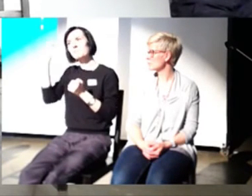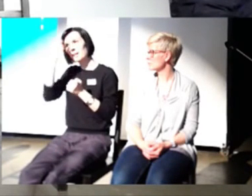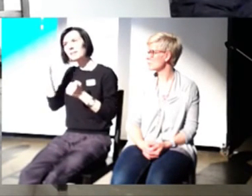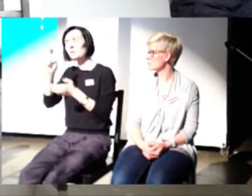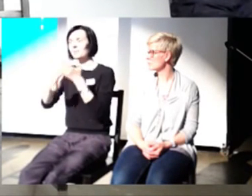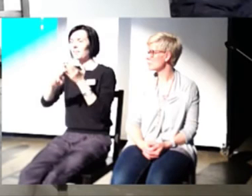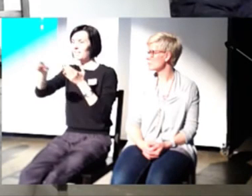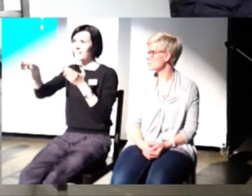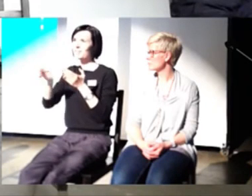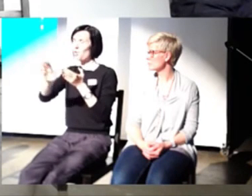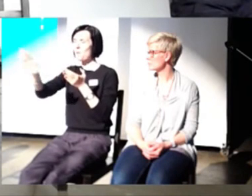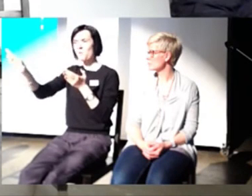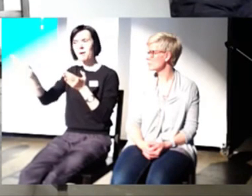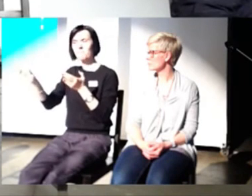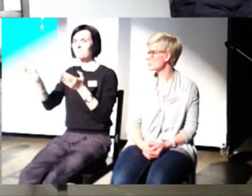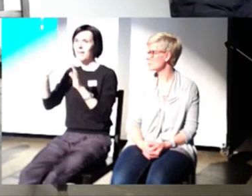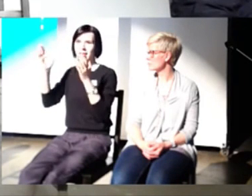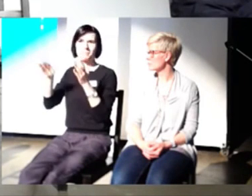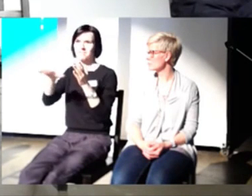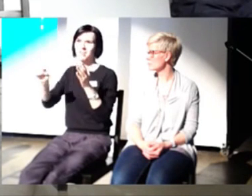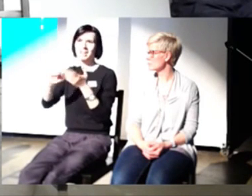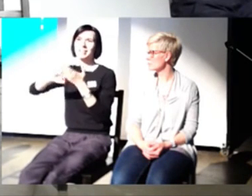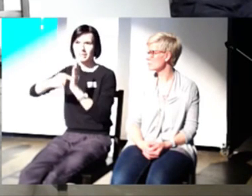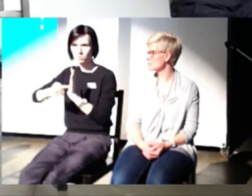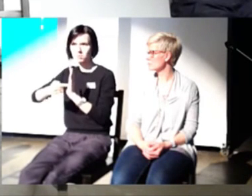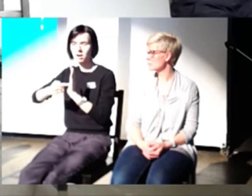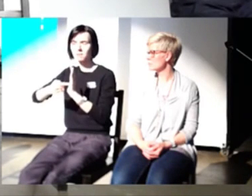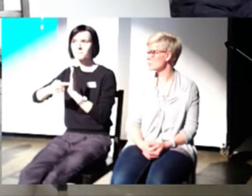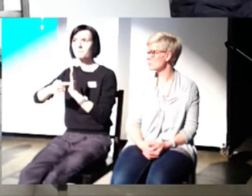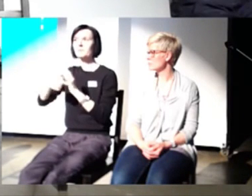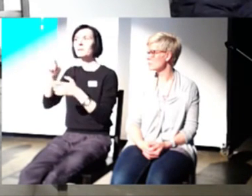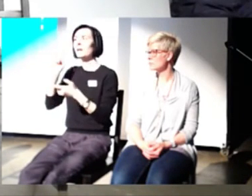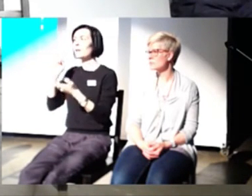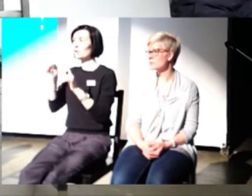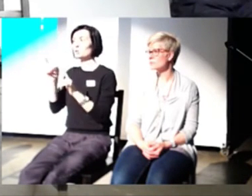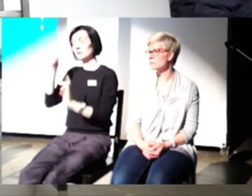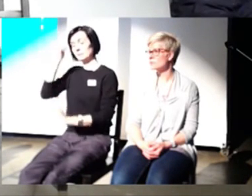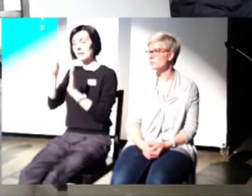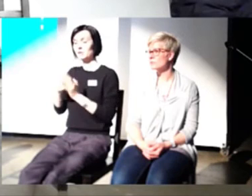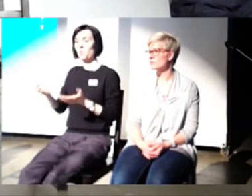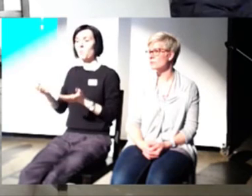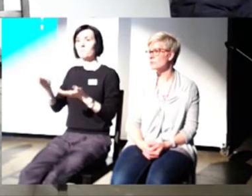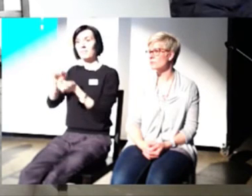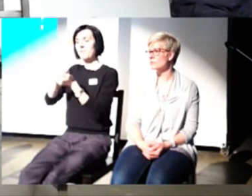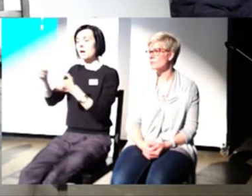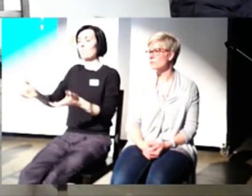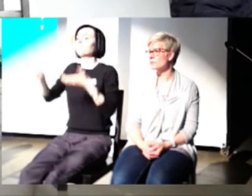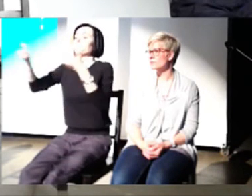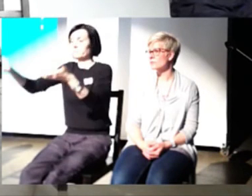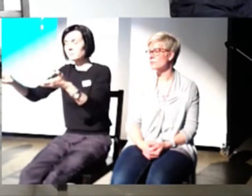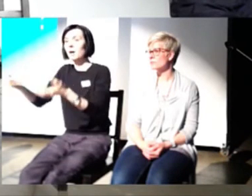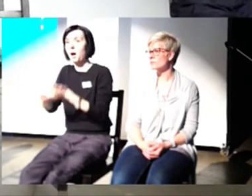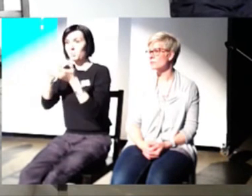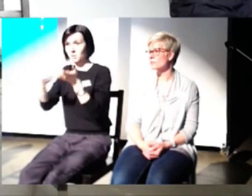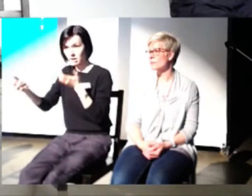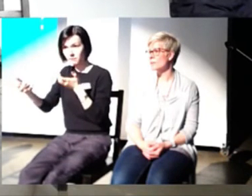mahdollista, sanotaan, että mun kaltainen taiteilija, joka tarvitsee apua lähinnä nostamiseen, jos sitä assistenttia ei ole, niin voisihan ne kunta maksaa ne